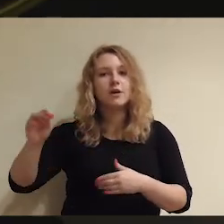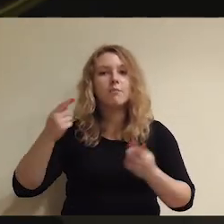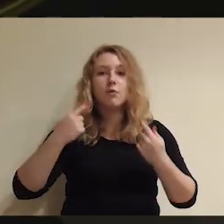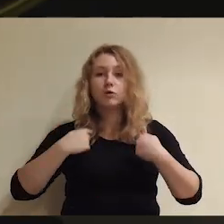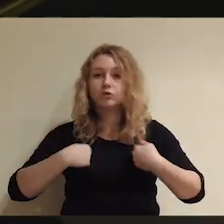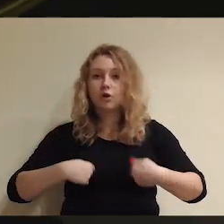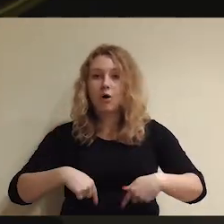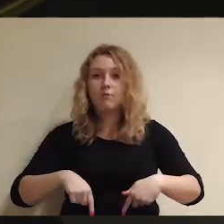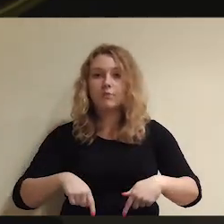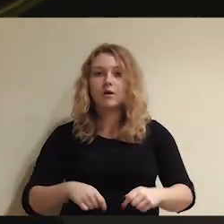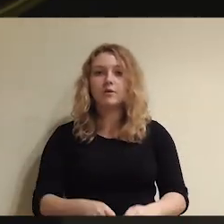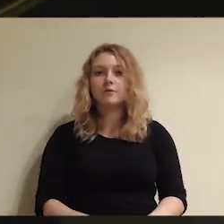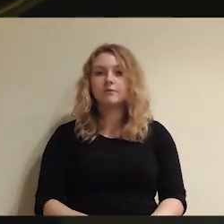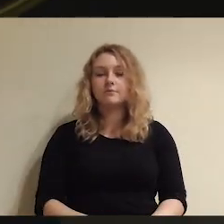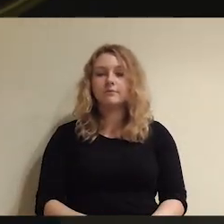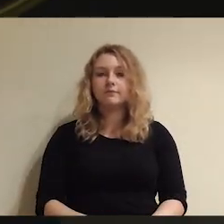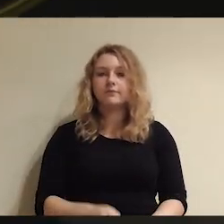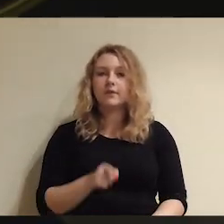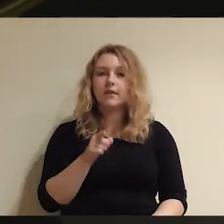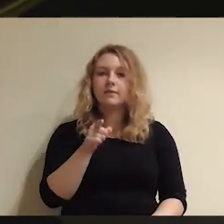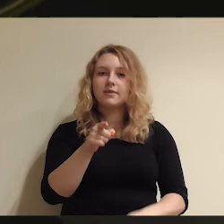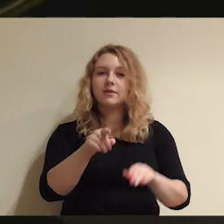On i najbliższe mu osoby.